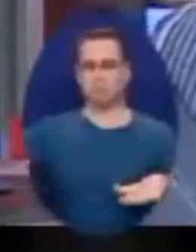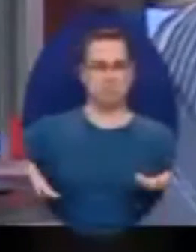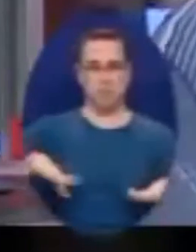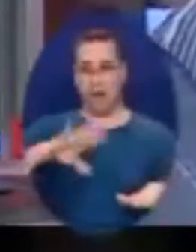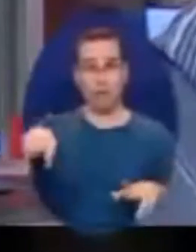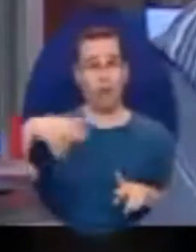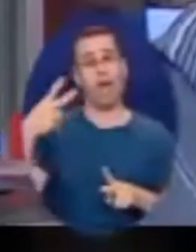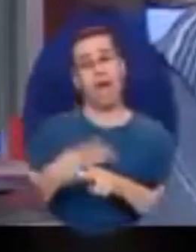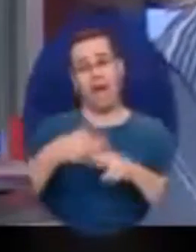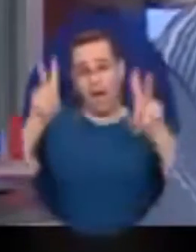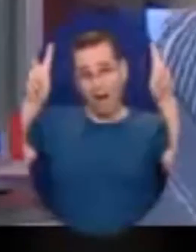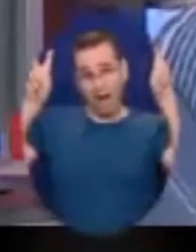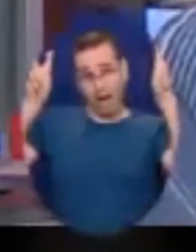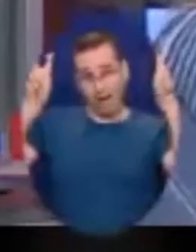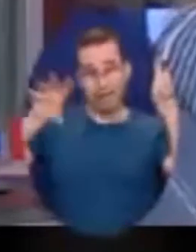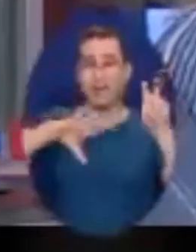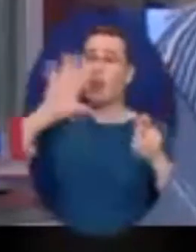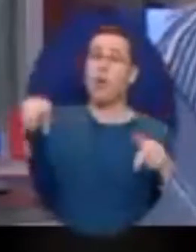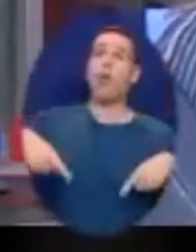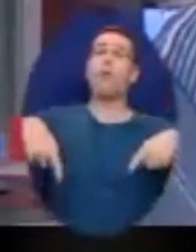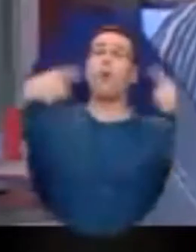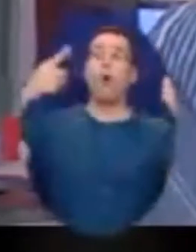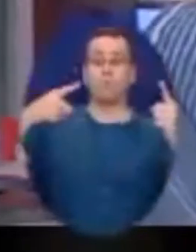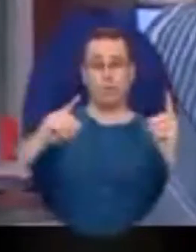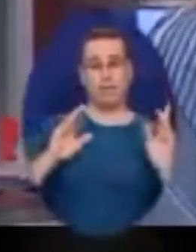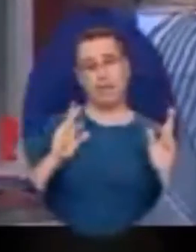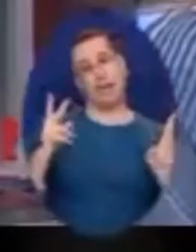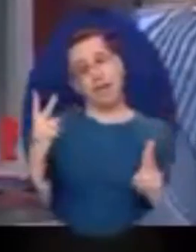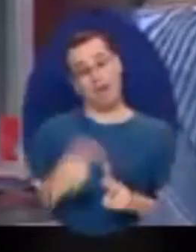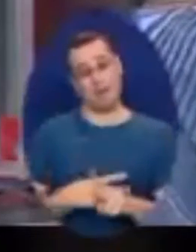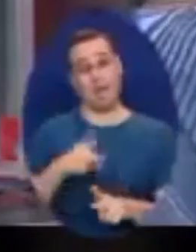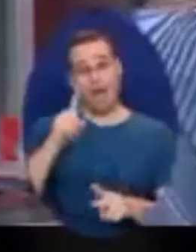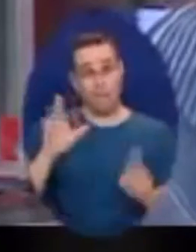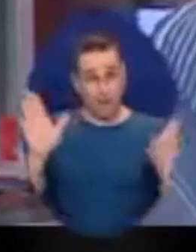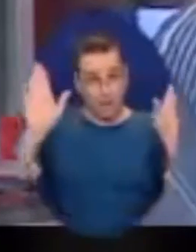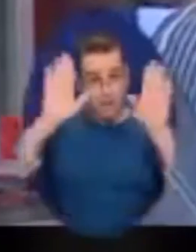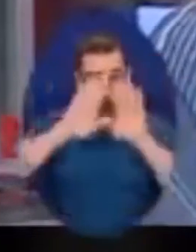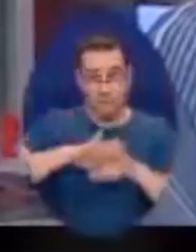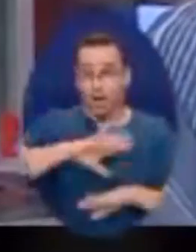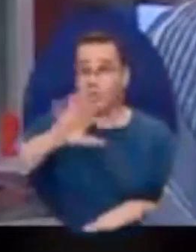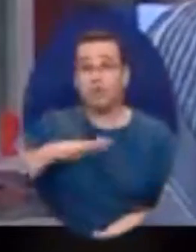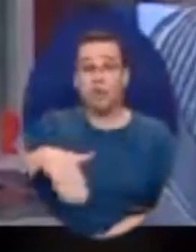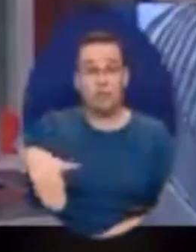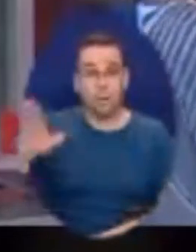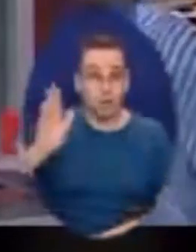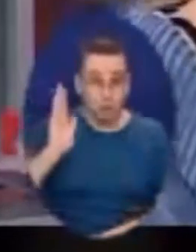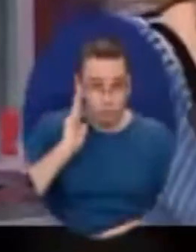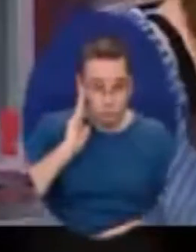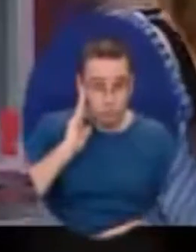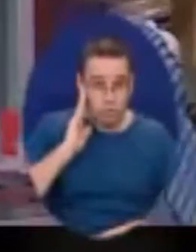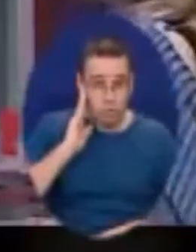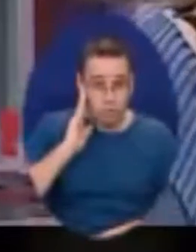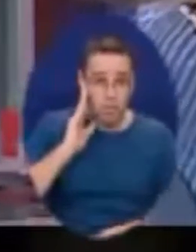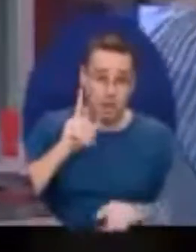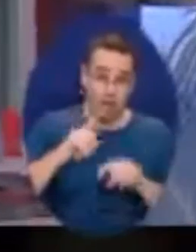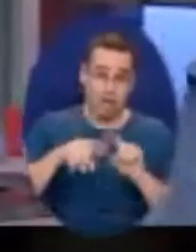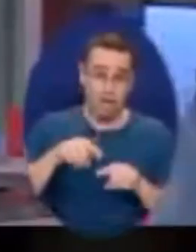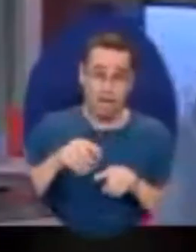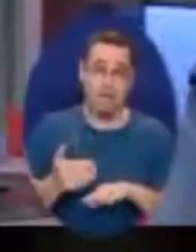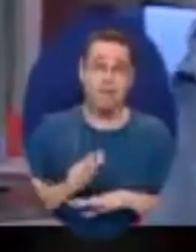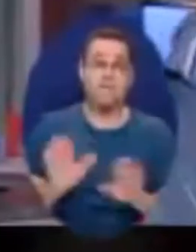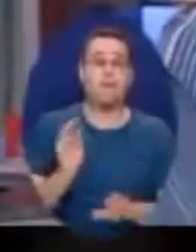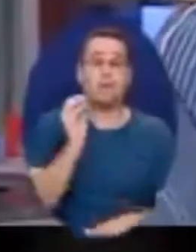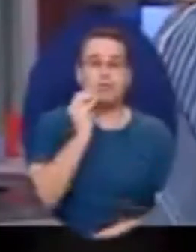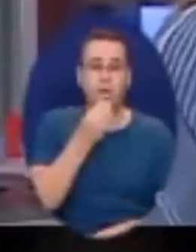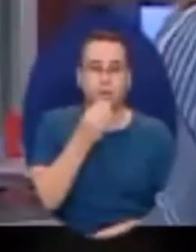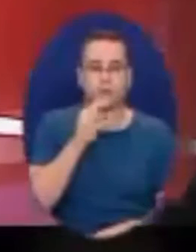בית רגיל, כאילו סדר יום רגיל לחלוטין, בערב, אחרי שהילדים הולכים לישון, במקרה טוב, לפעמים כבר מהצהריים.